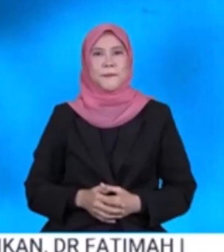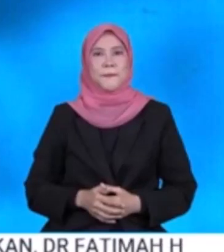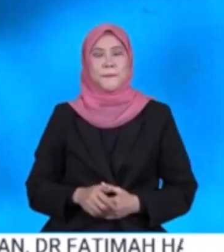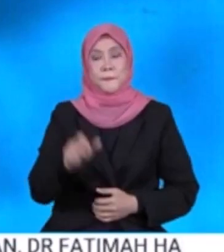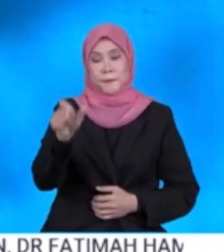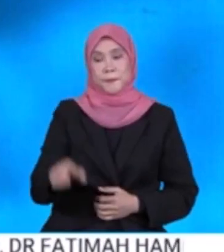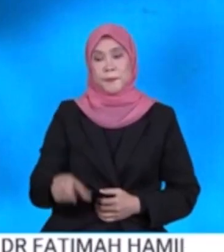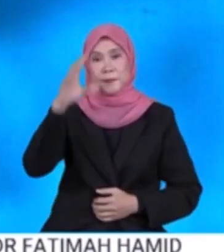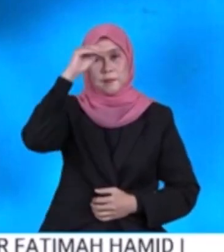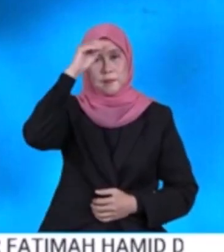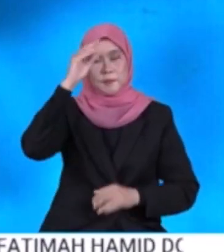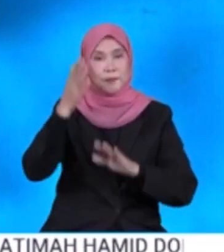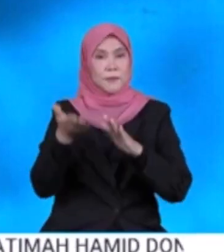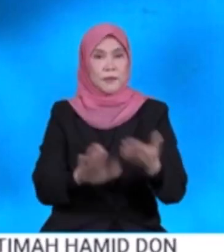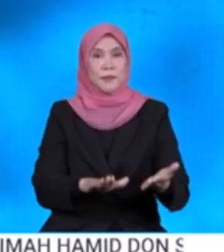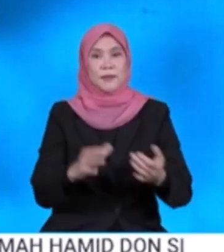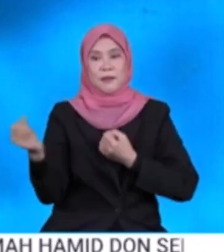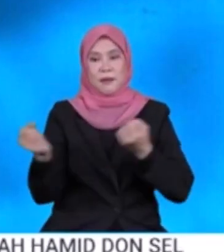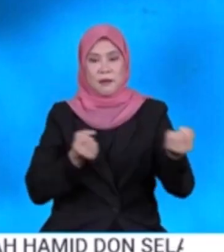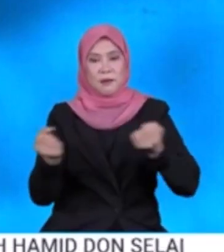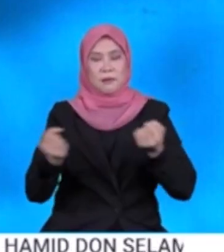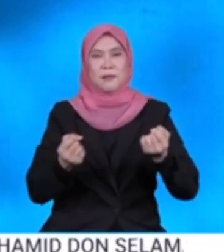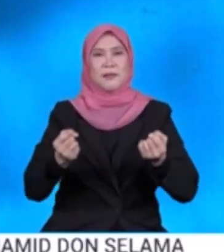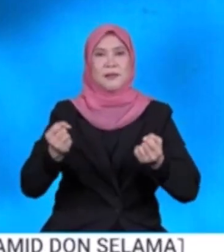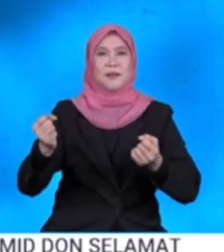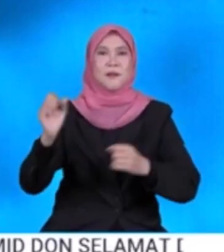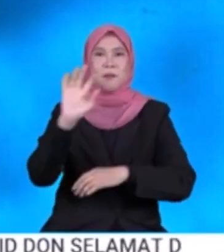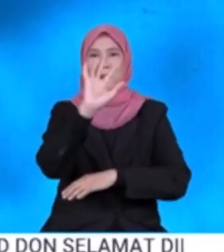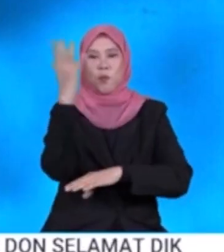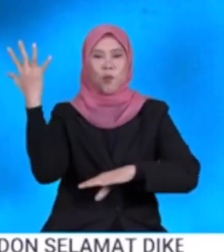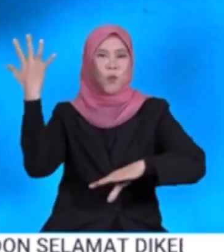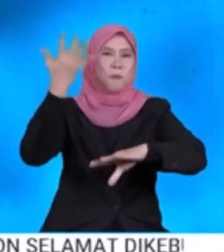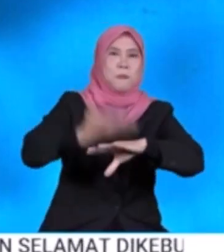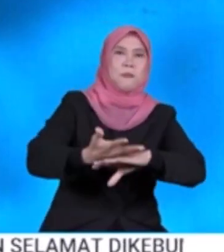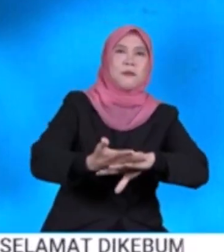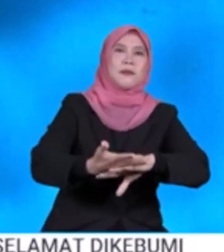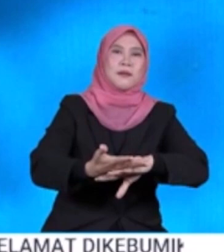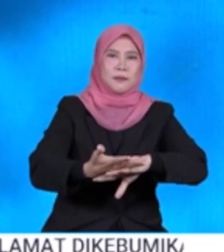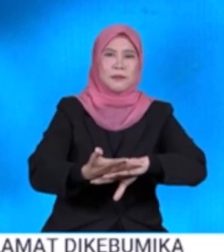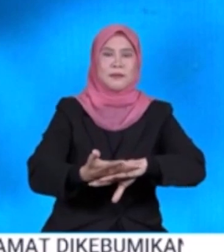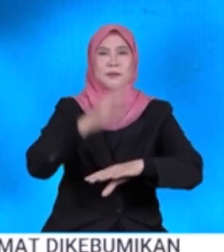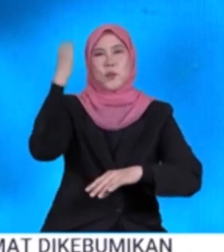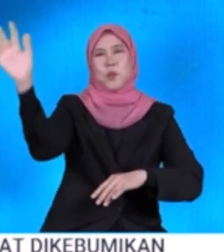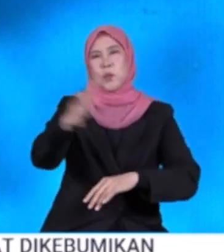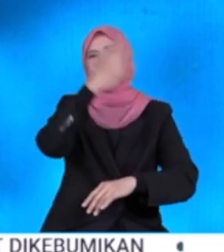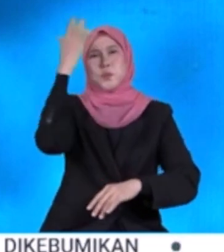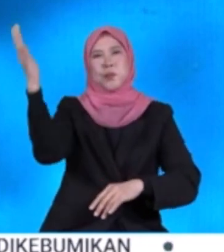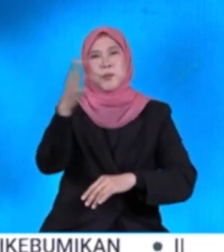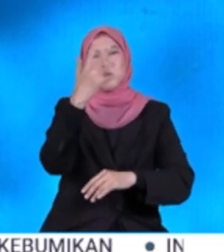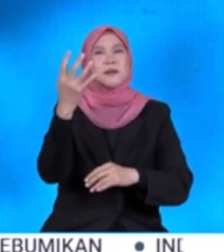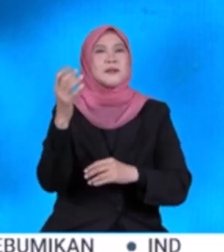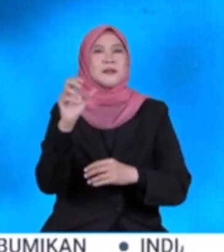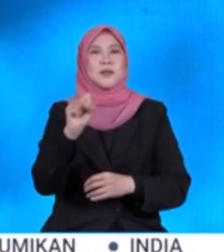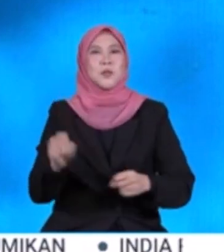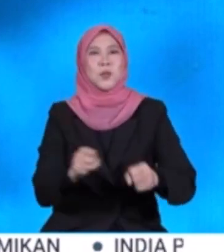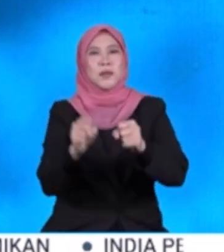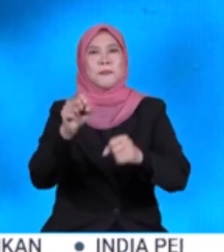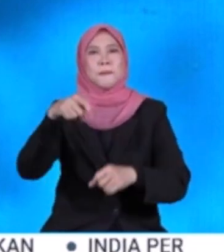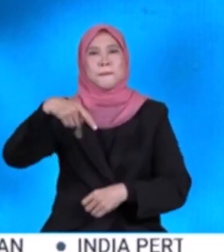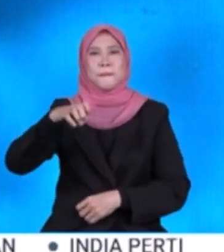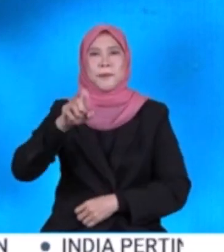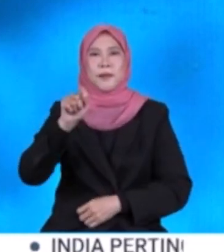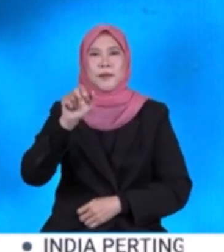seorang lelaki maut selepas kereta dinaiki dihempas sebatang pokok tumbang dalam kejadian ribut di sungai petani gedah malam tadi